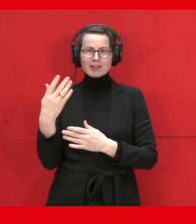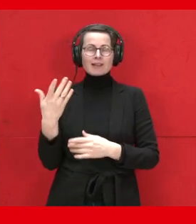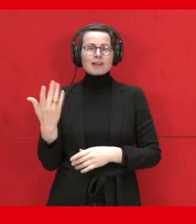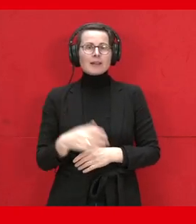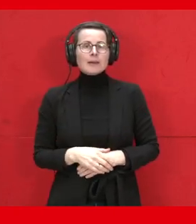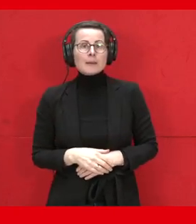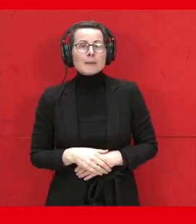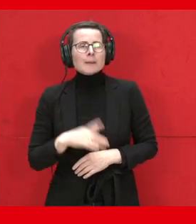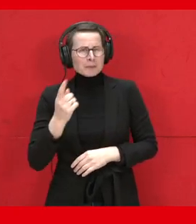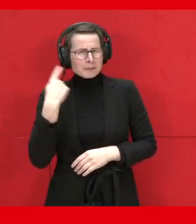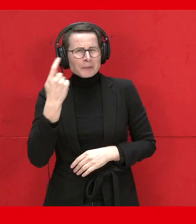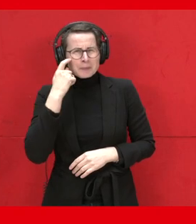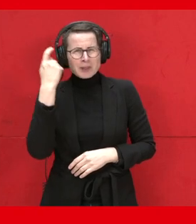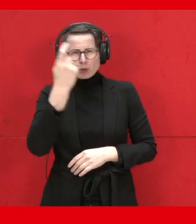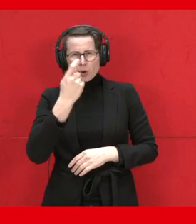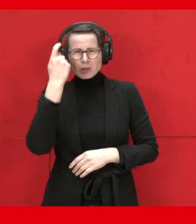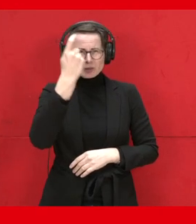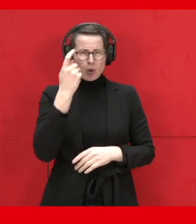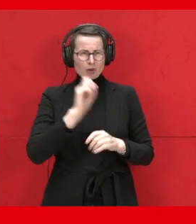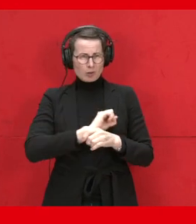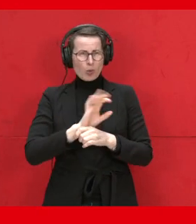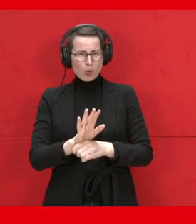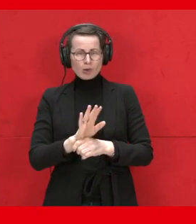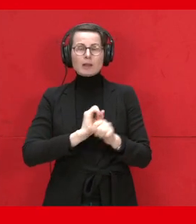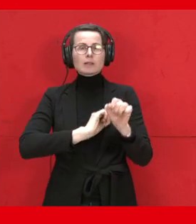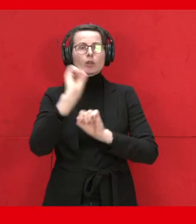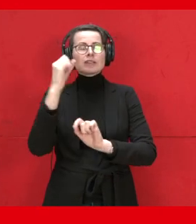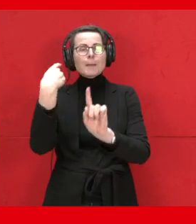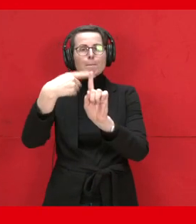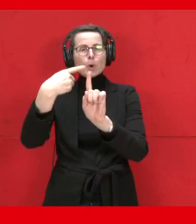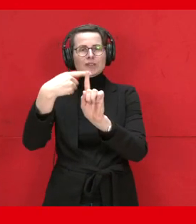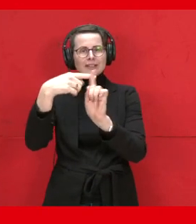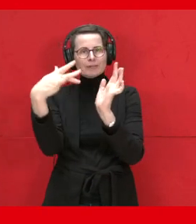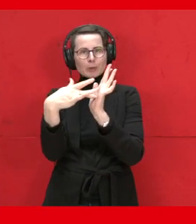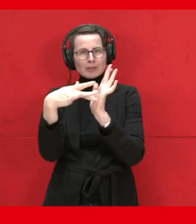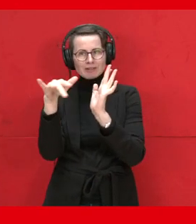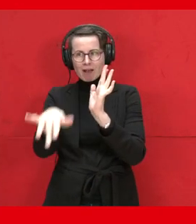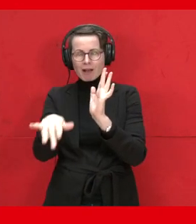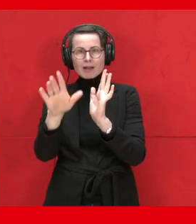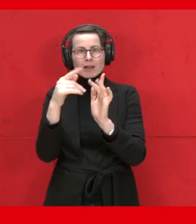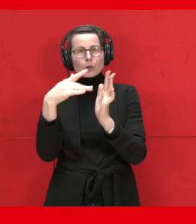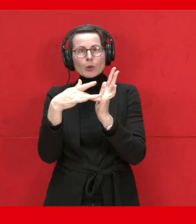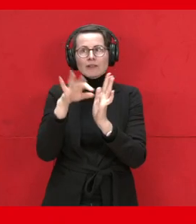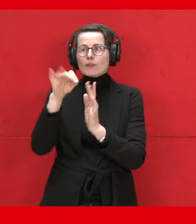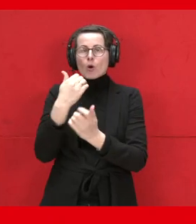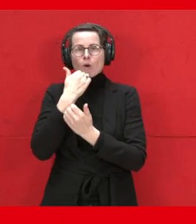aktuellen Besorgnis um wegen Corona gute Gründe, hoffnungsvoll in diese Zukunft zu blicken? Weil es doch in unser aller Hand liegt, welche